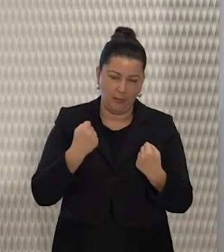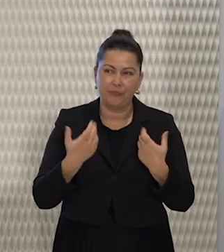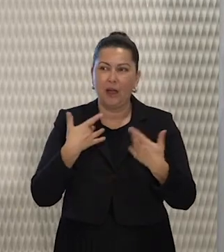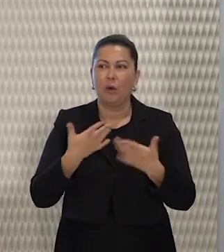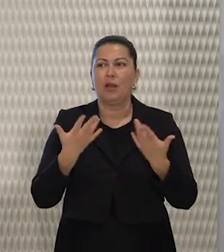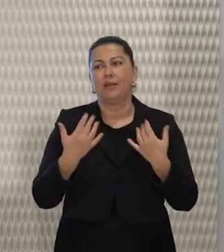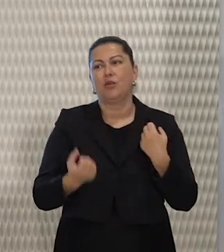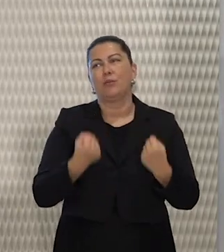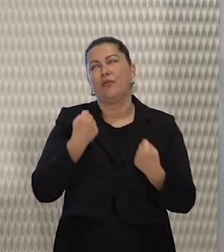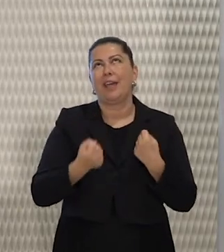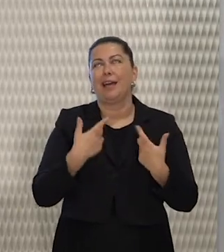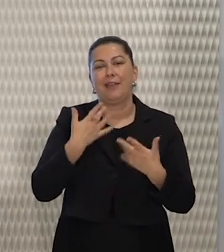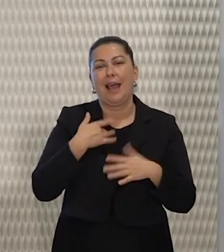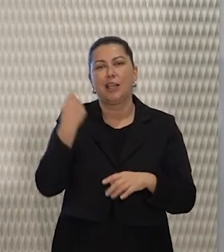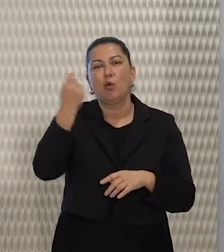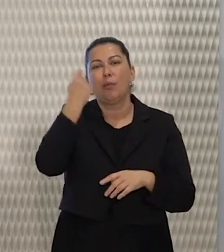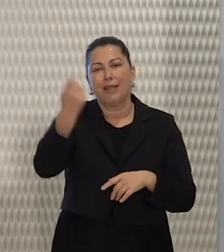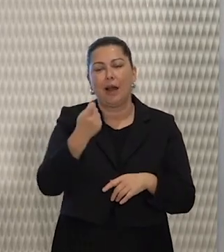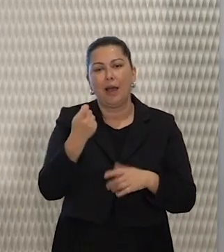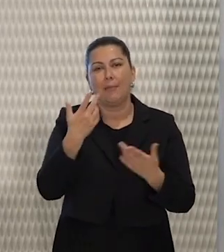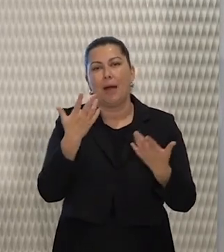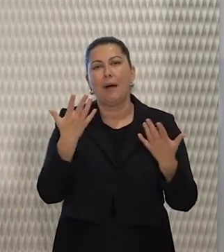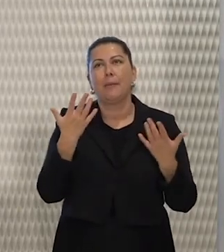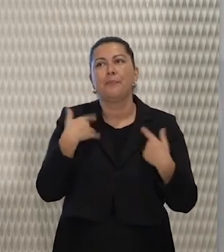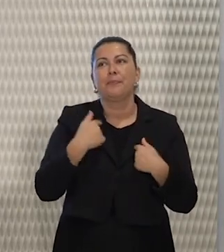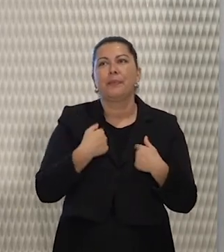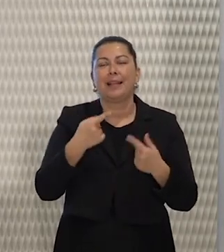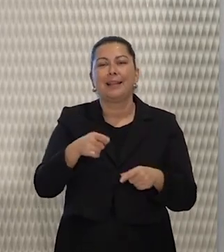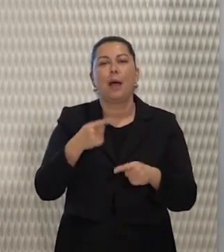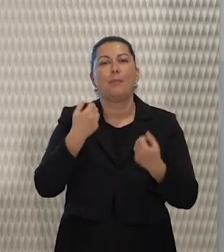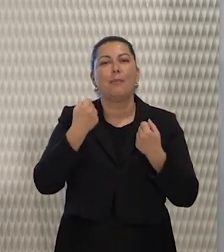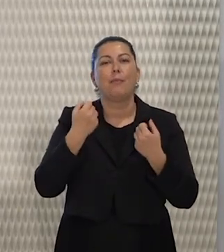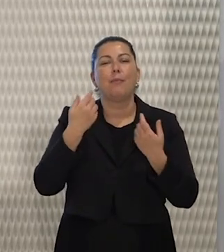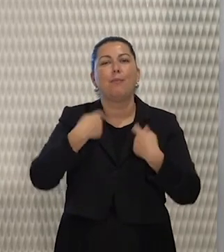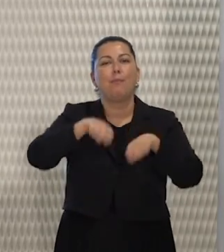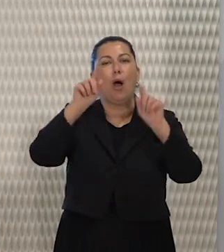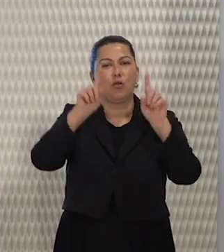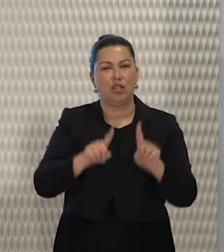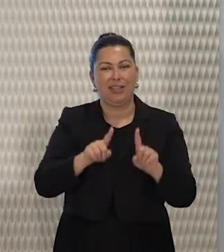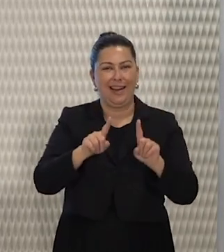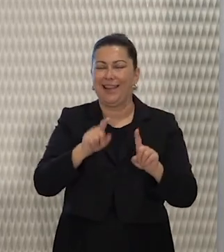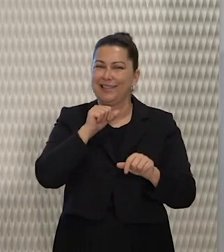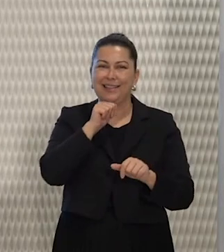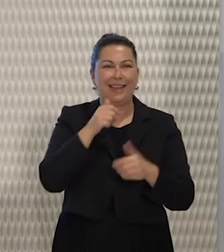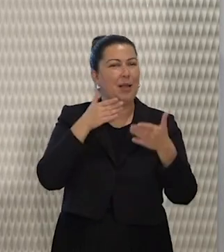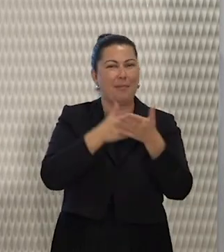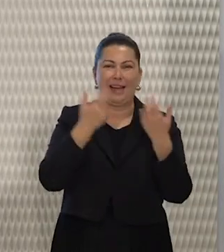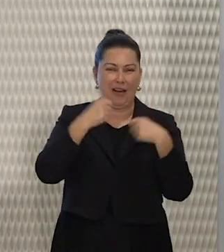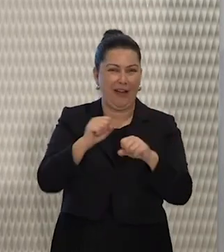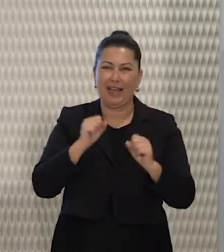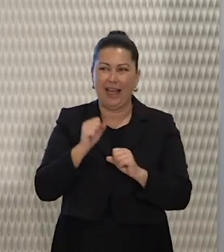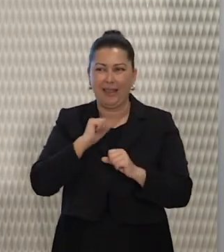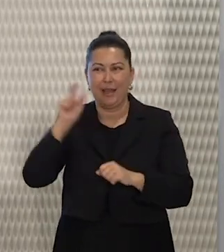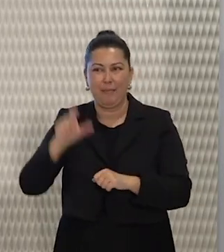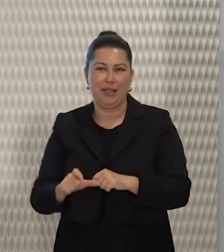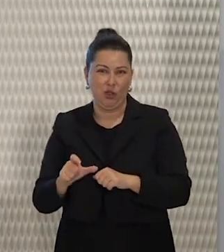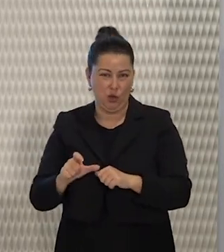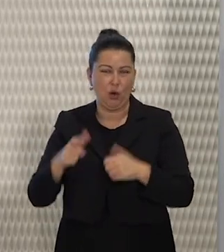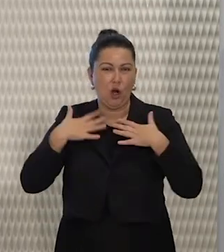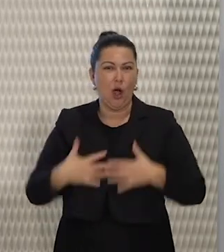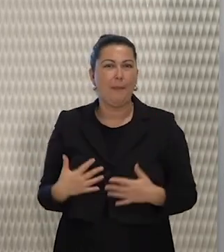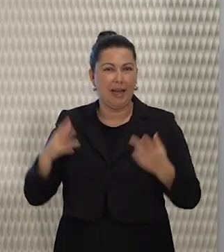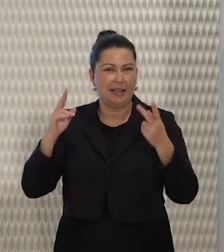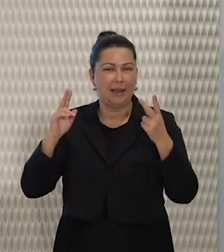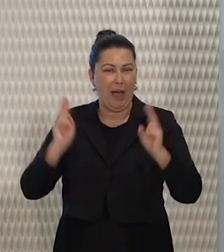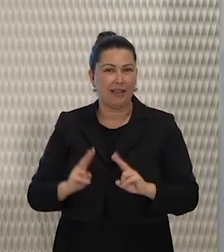untertreibe ich da jetzt ein bisschen. Aber es ist natürlich keine Baustelle barrierefrei. Ich kann niemanden auf die Baustelle was montieren schicken, der eine